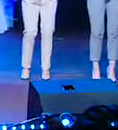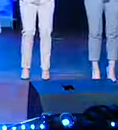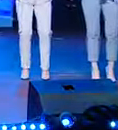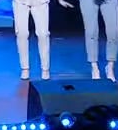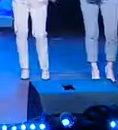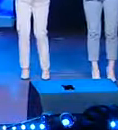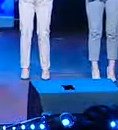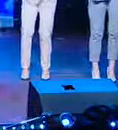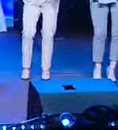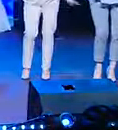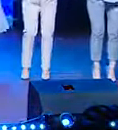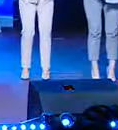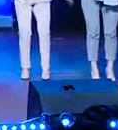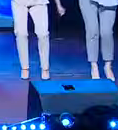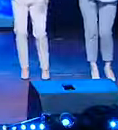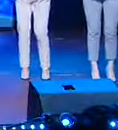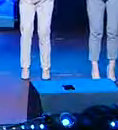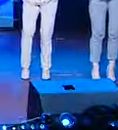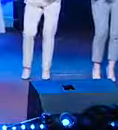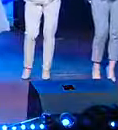być tak.